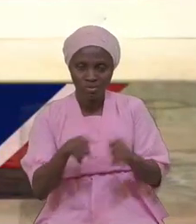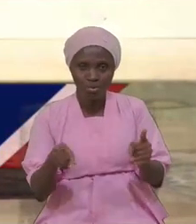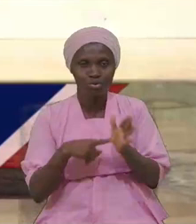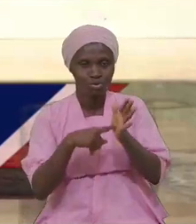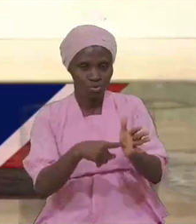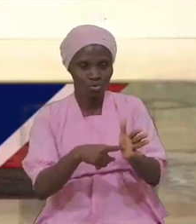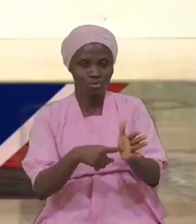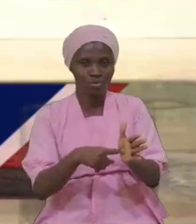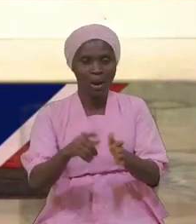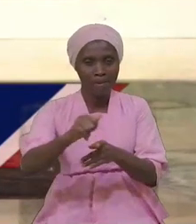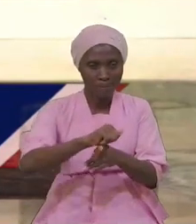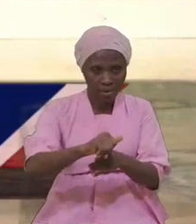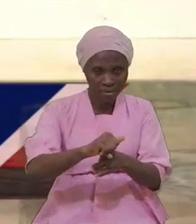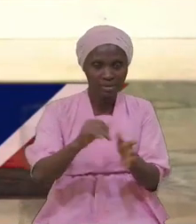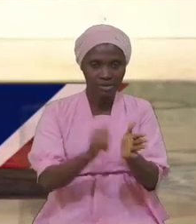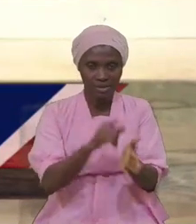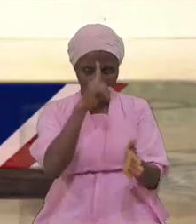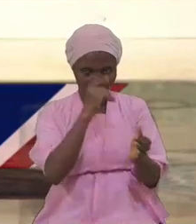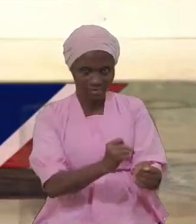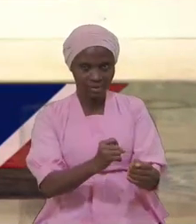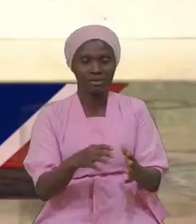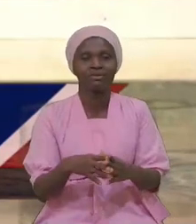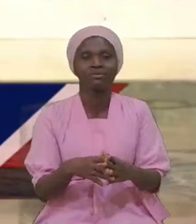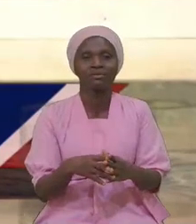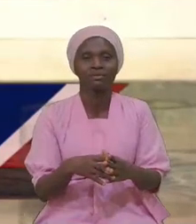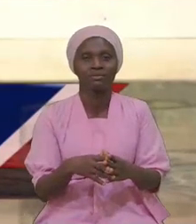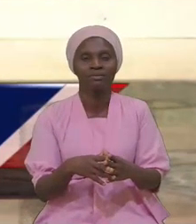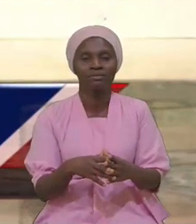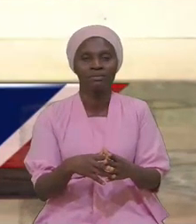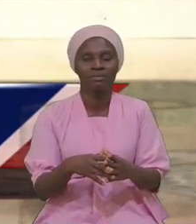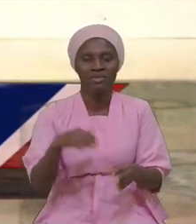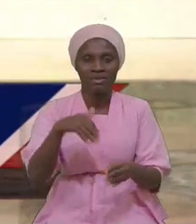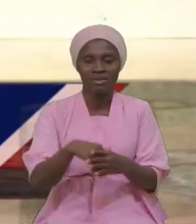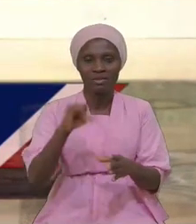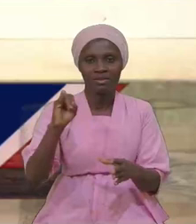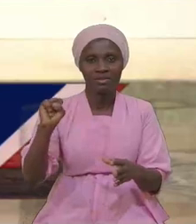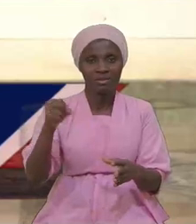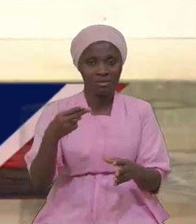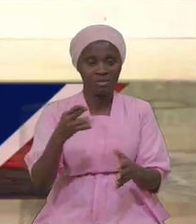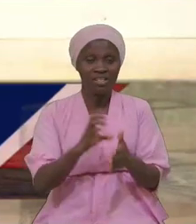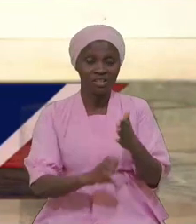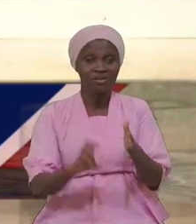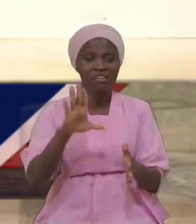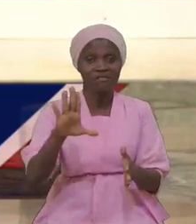cette foi. Voyons, Ésaïe 58, verset 2.